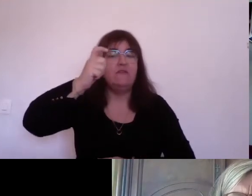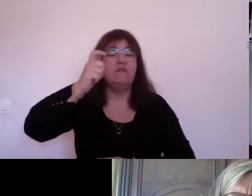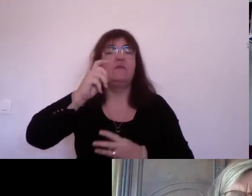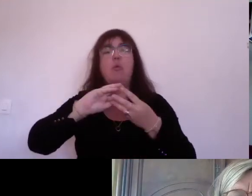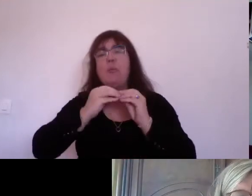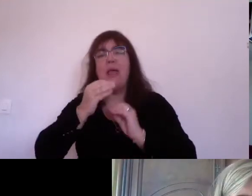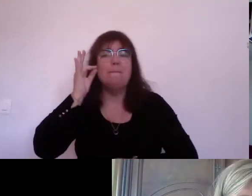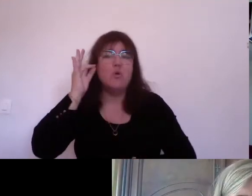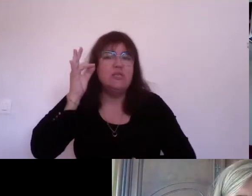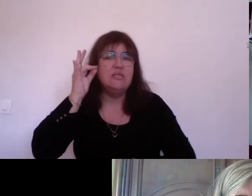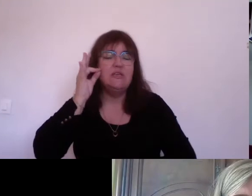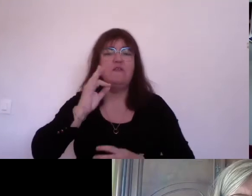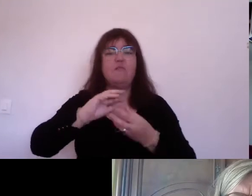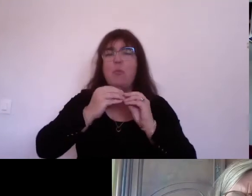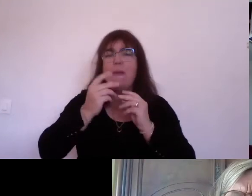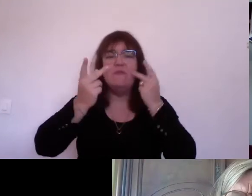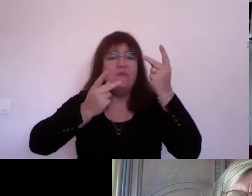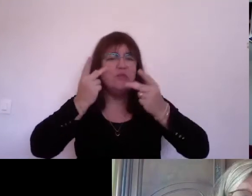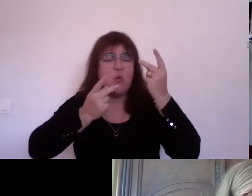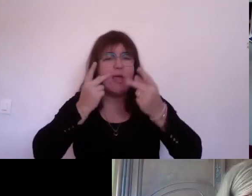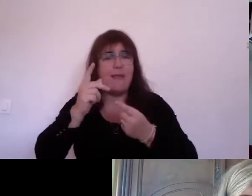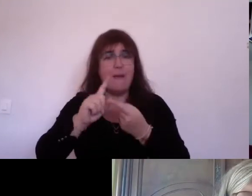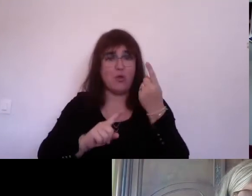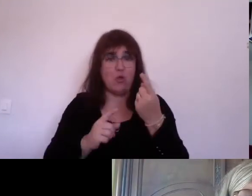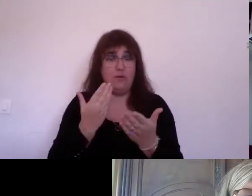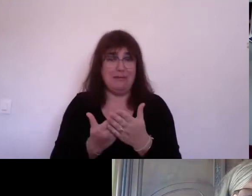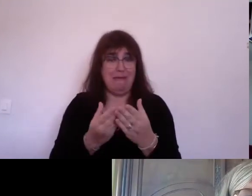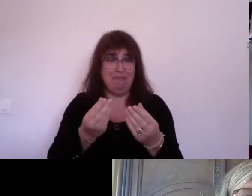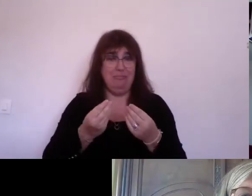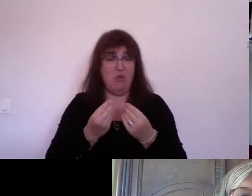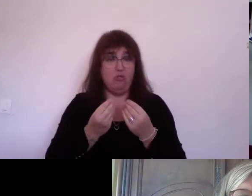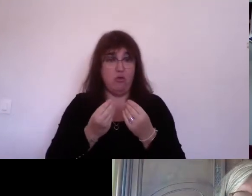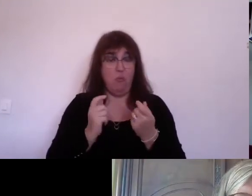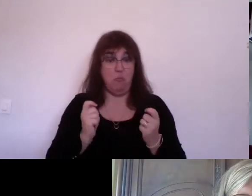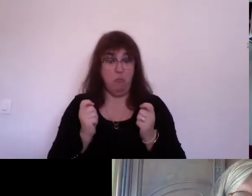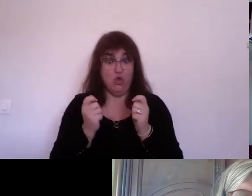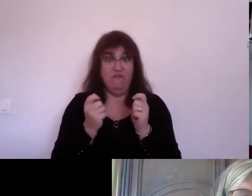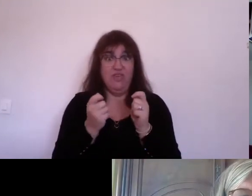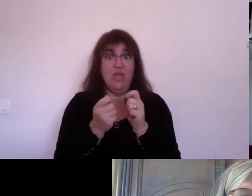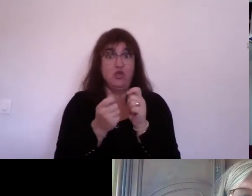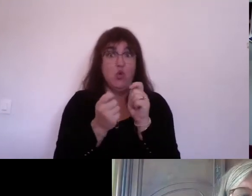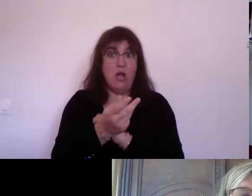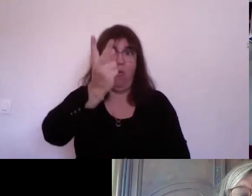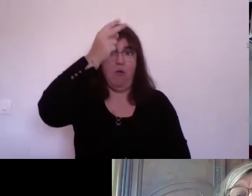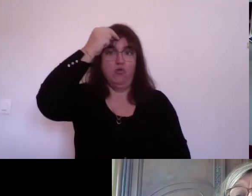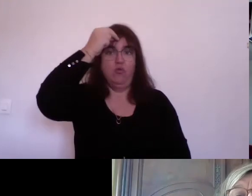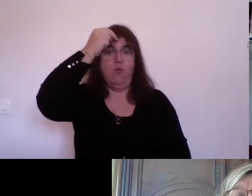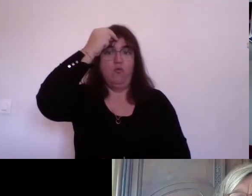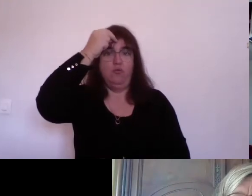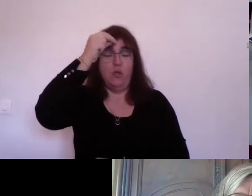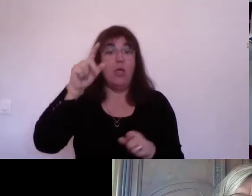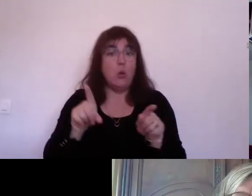et visuelles importantes modifient considérablement la compréhension et